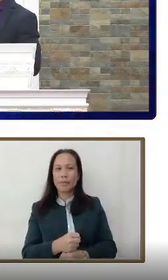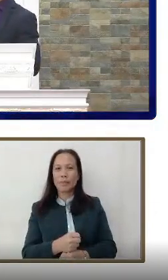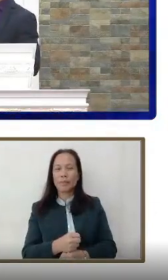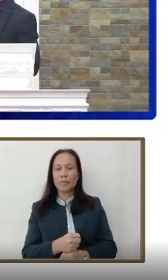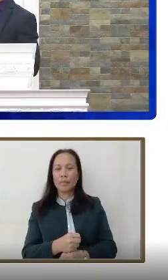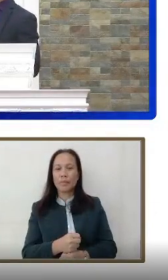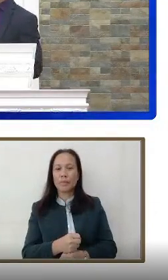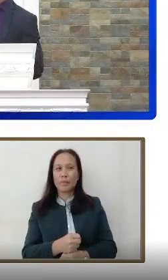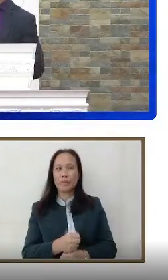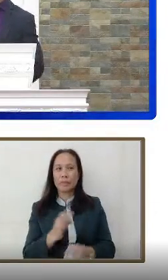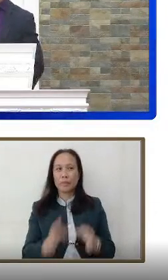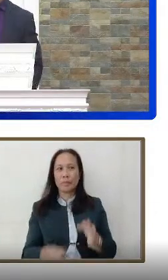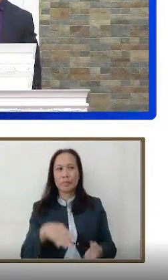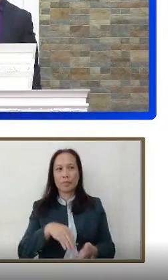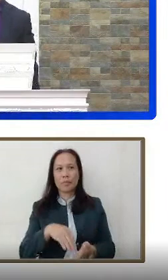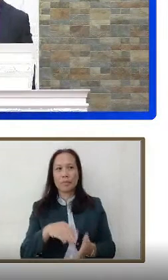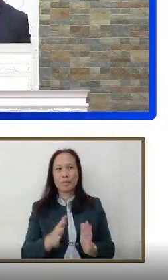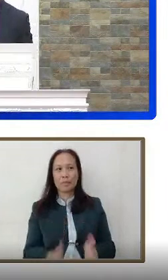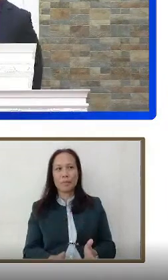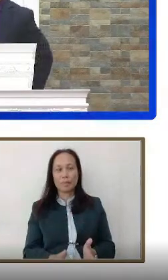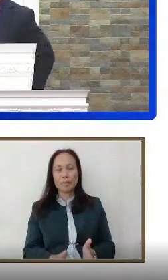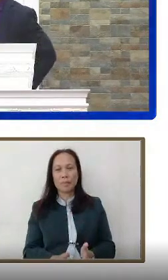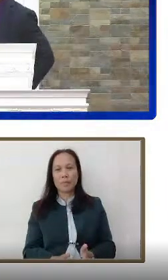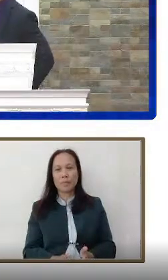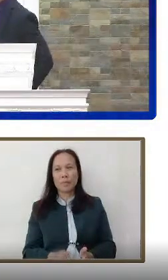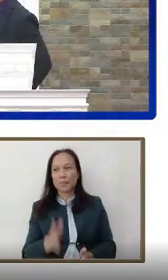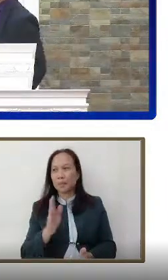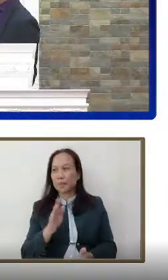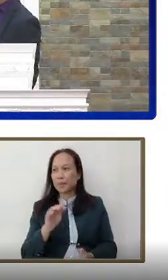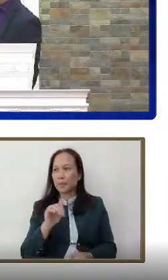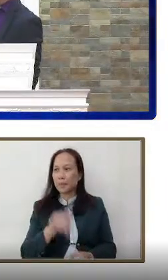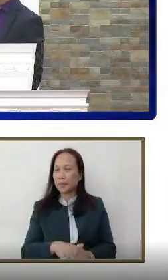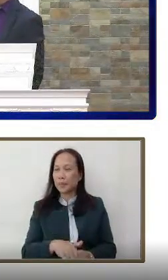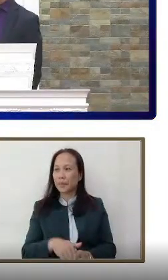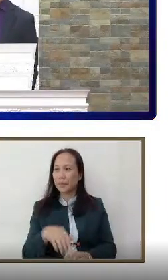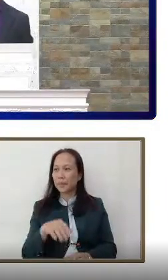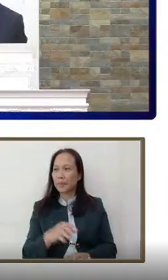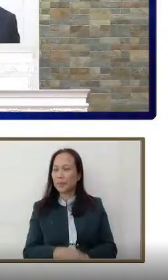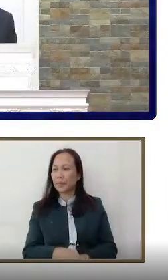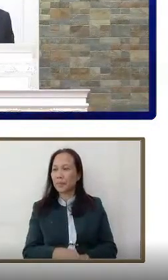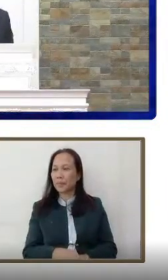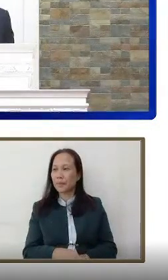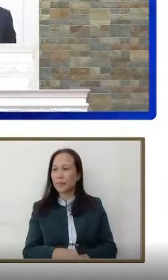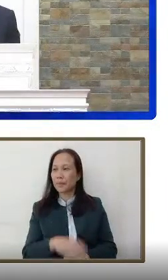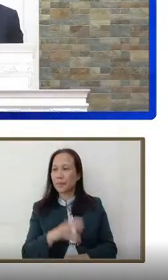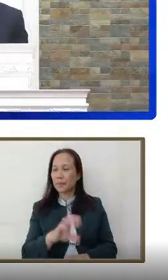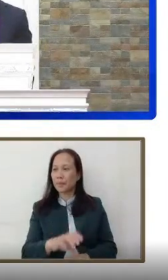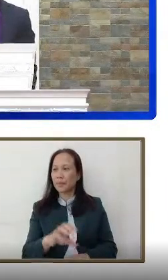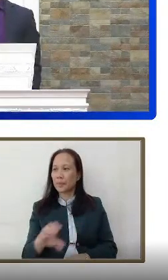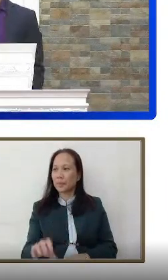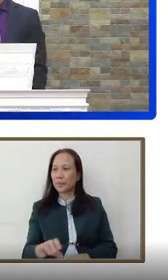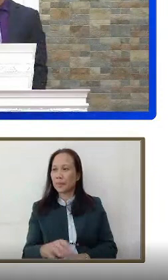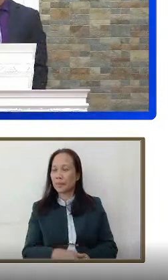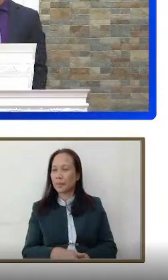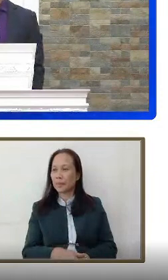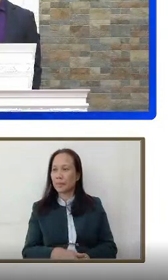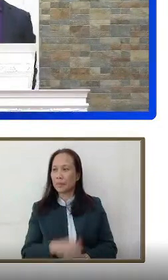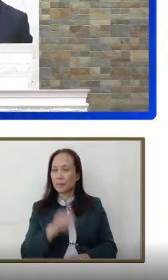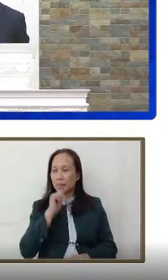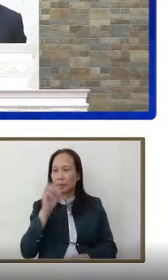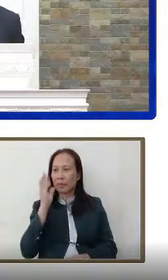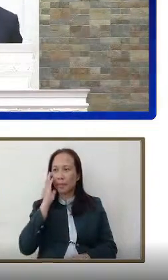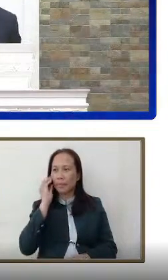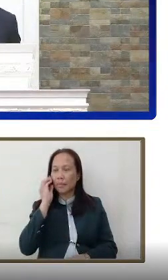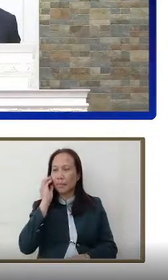estudyante doon sa... May estudyante dyan sa 13 or estudyante sa Baguio, mga kapatid. Hindi pa sila nakaranas ng